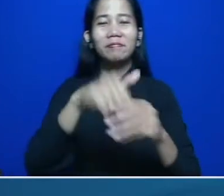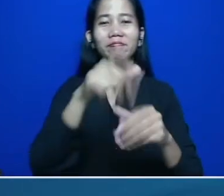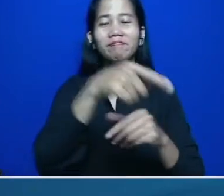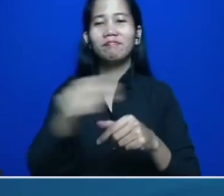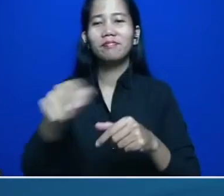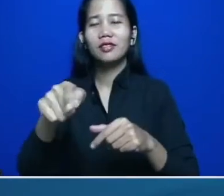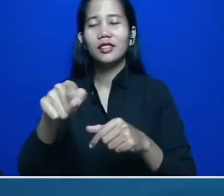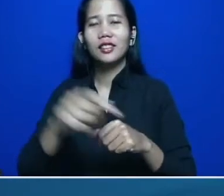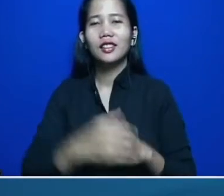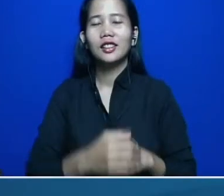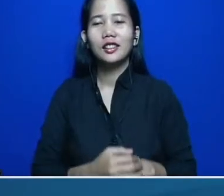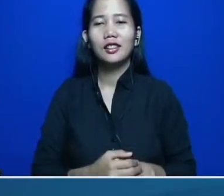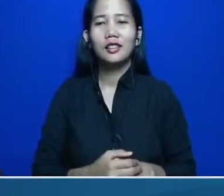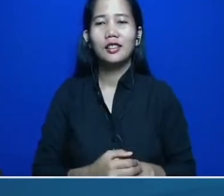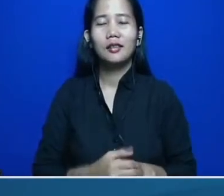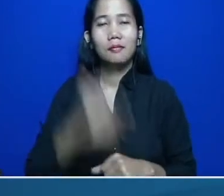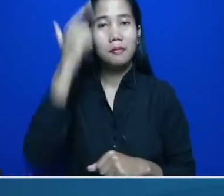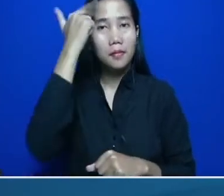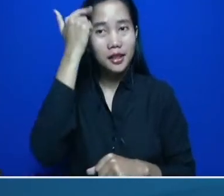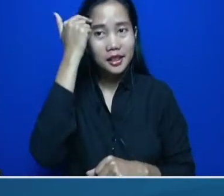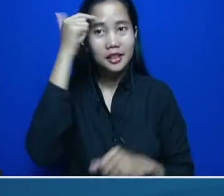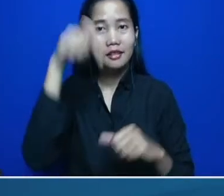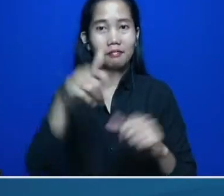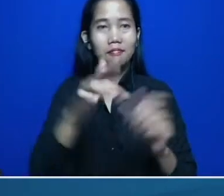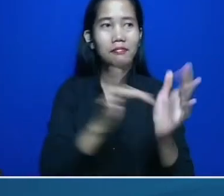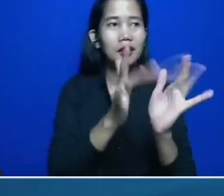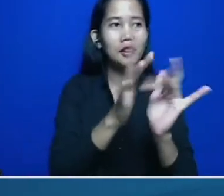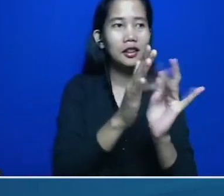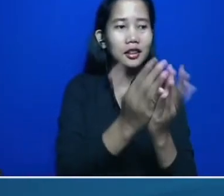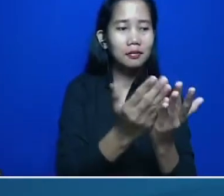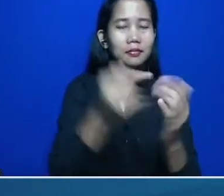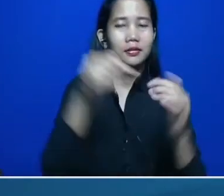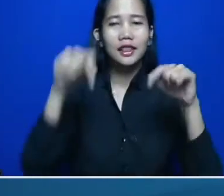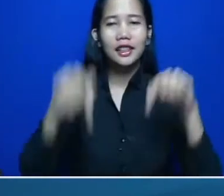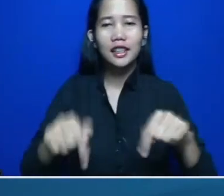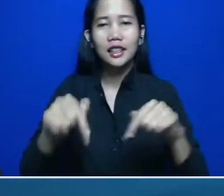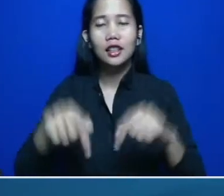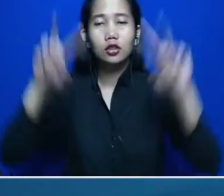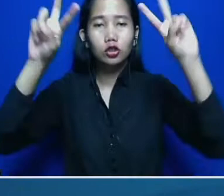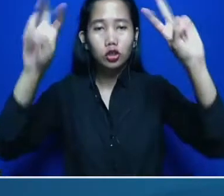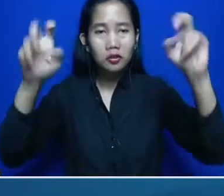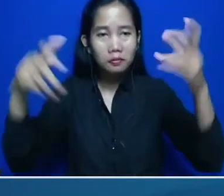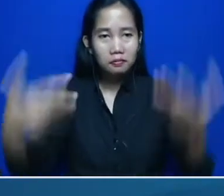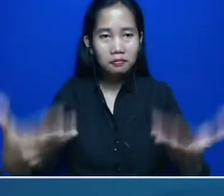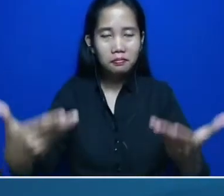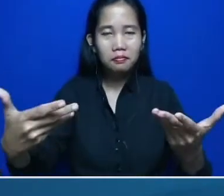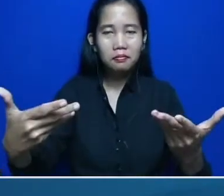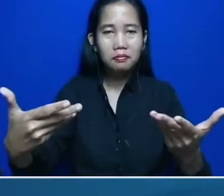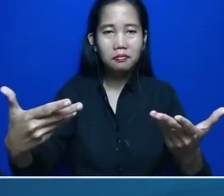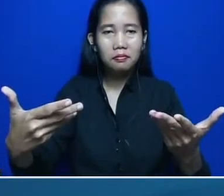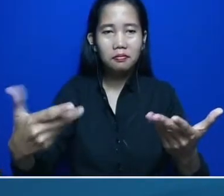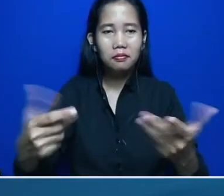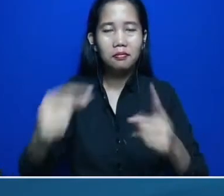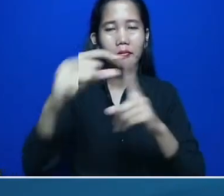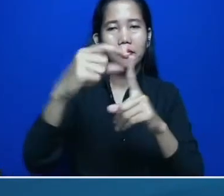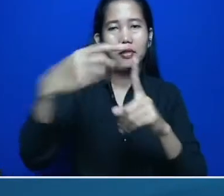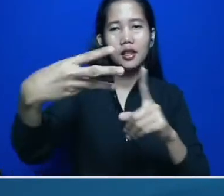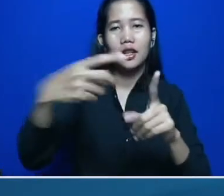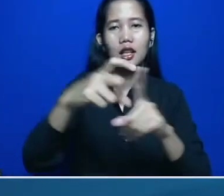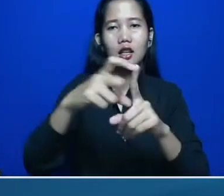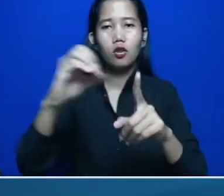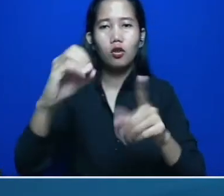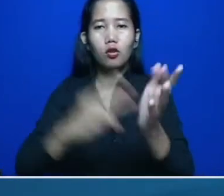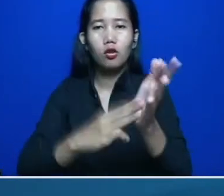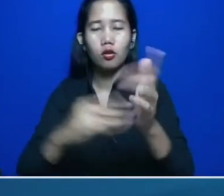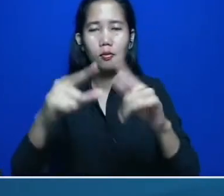pelajaran Alkitab ini judul pada malam hari ini adalah pedoman kesehatan